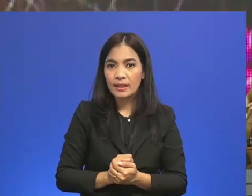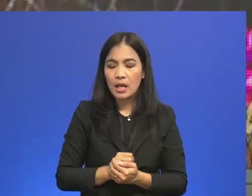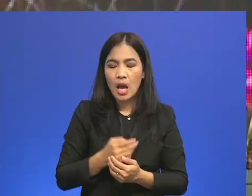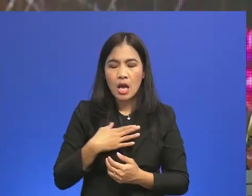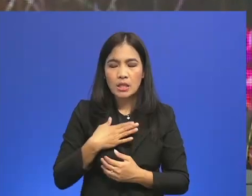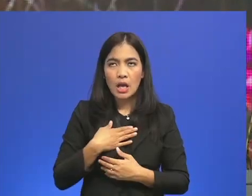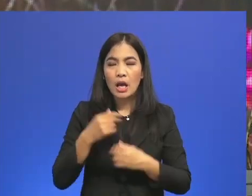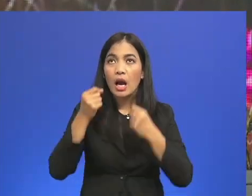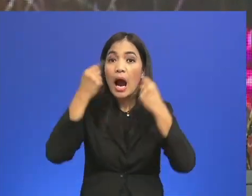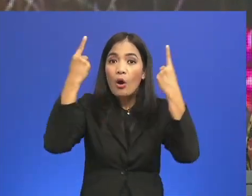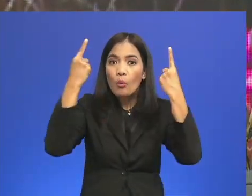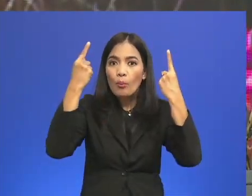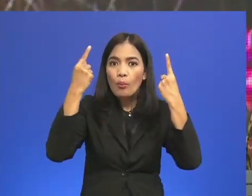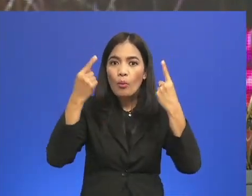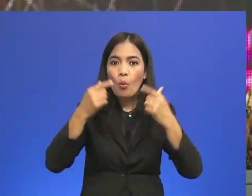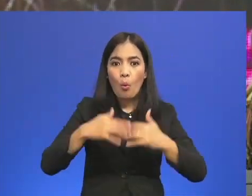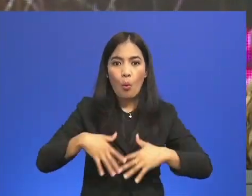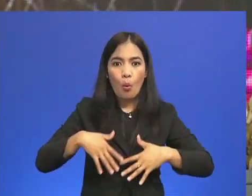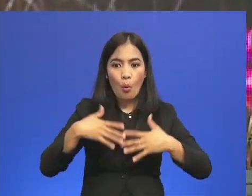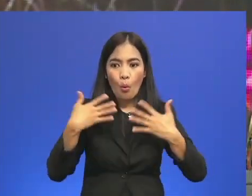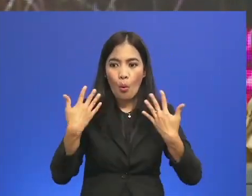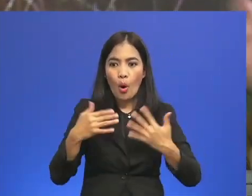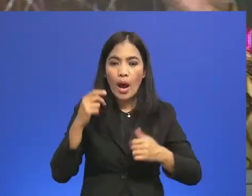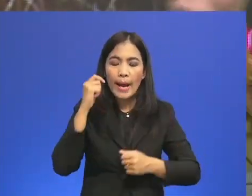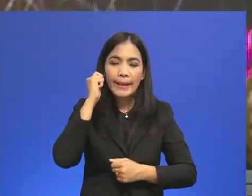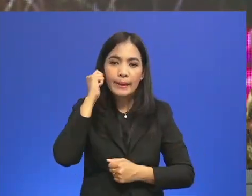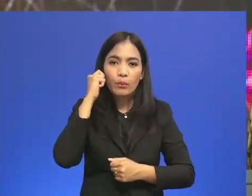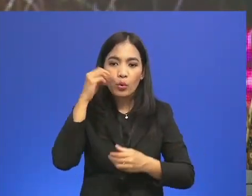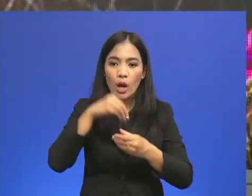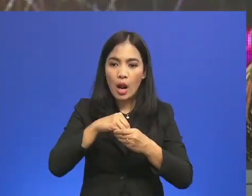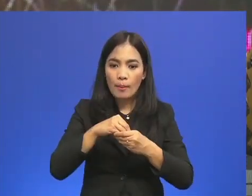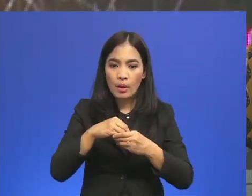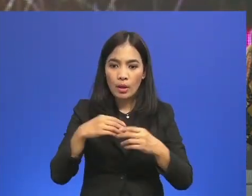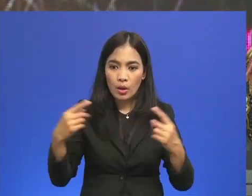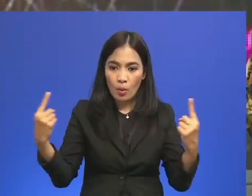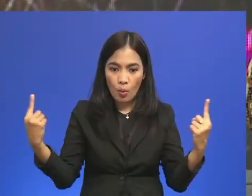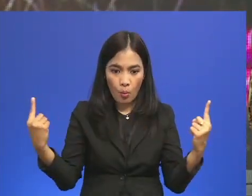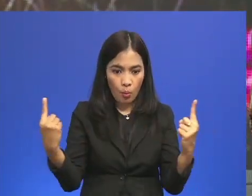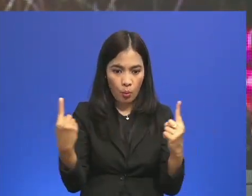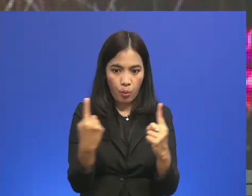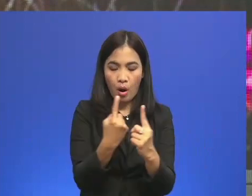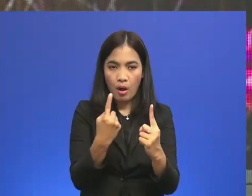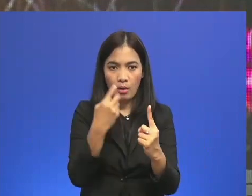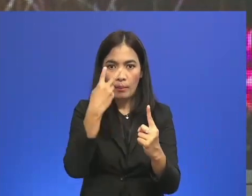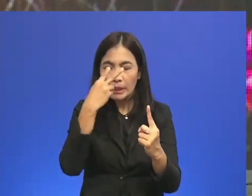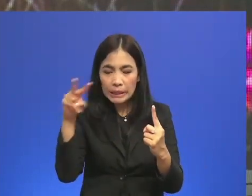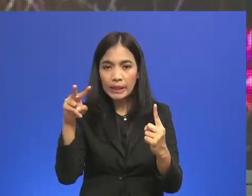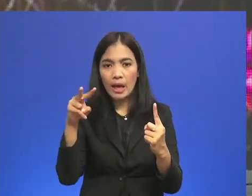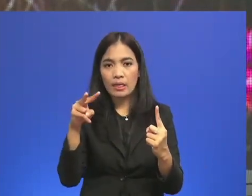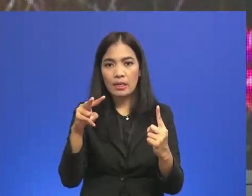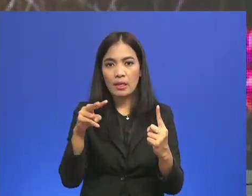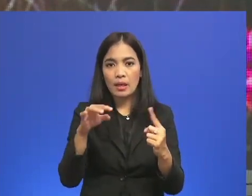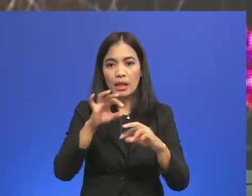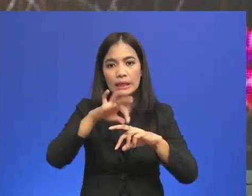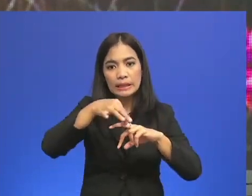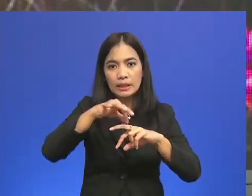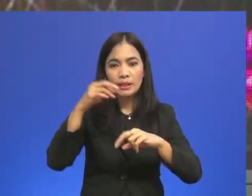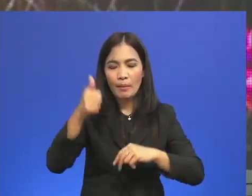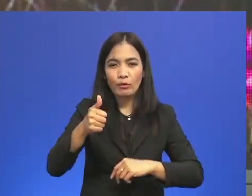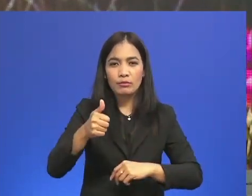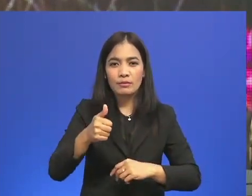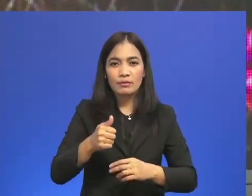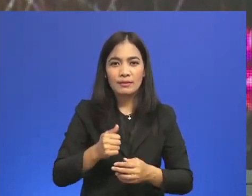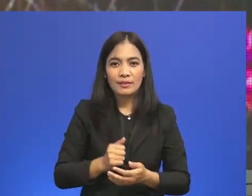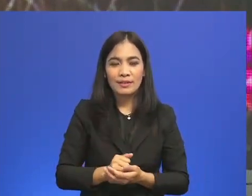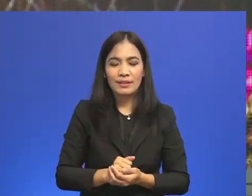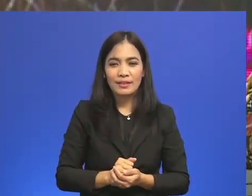Saya kagum. Itu si ibu dalam kecepatan tinggi masih bisa melihat cincin bagus.